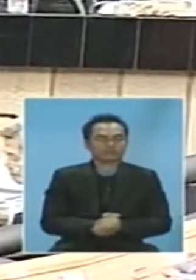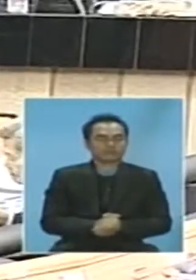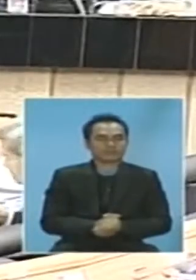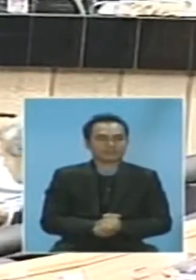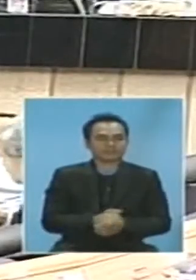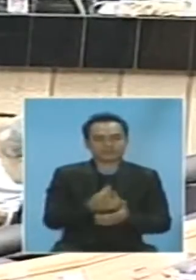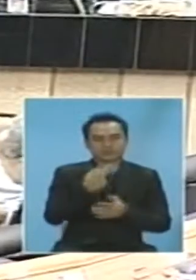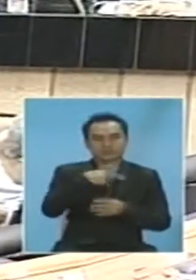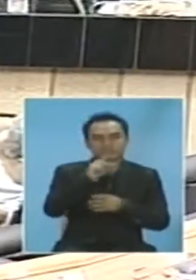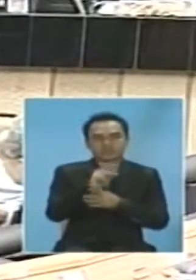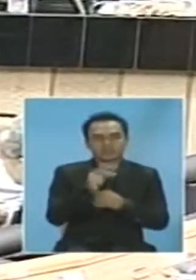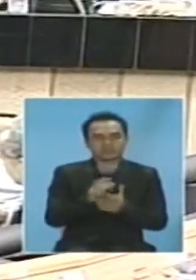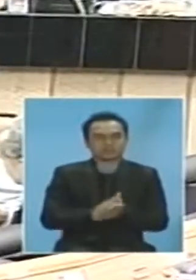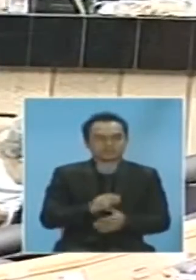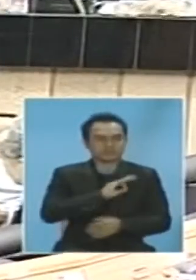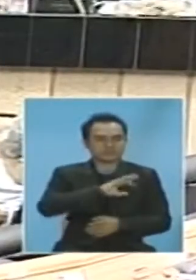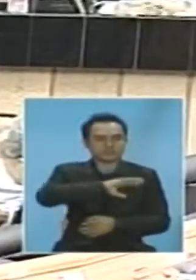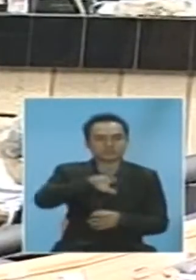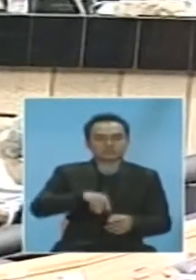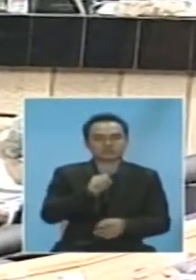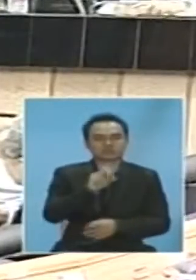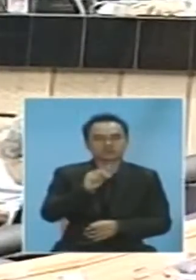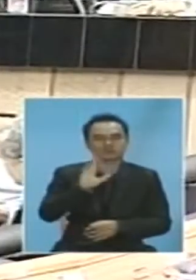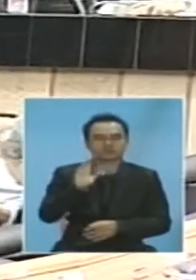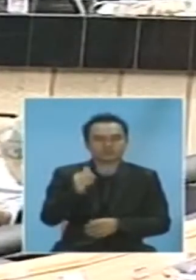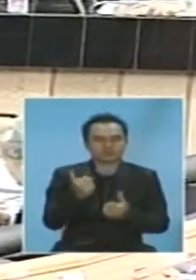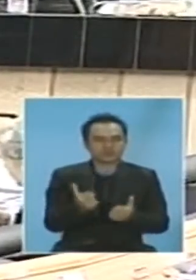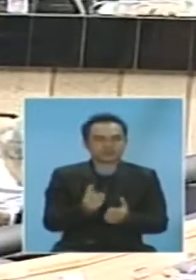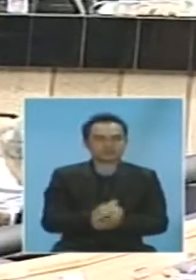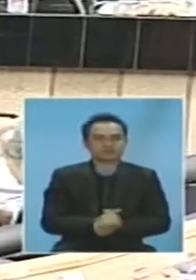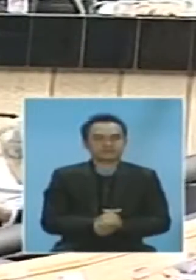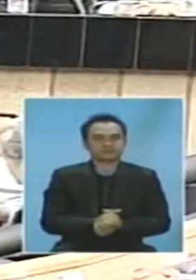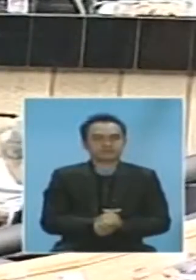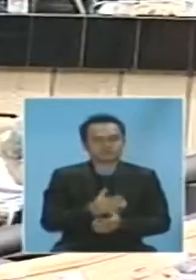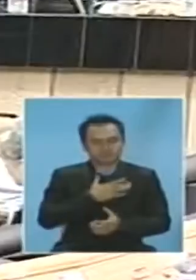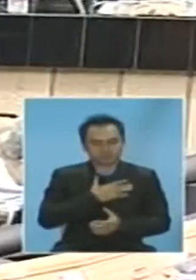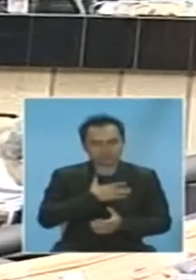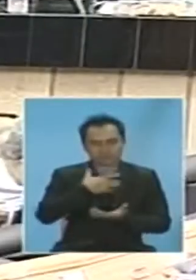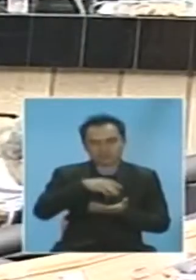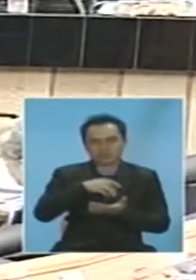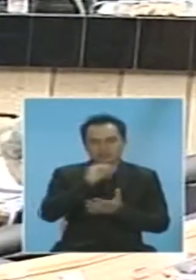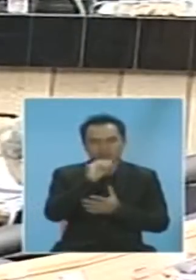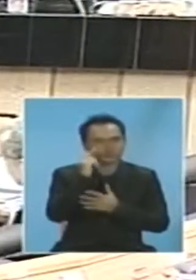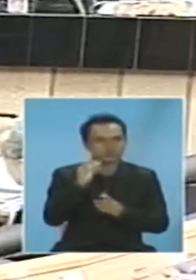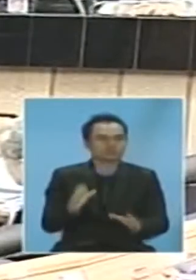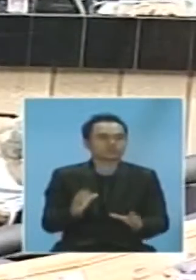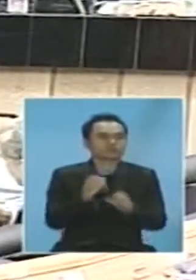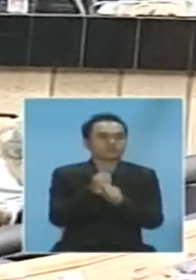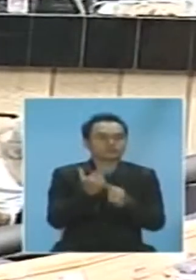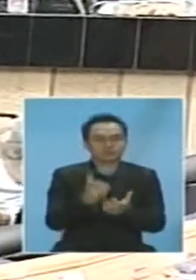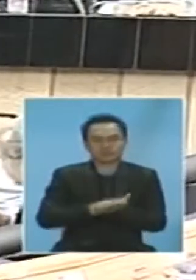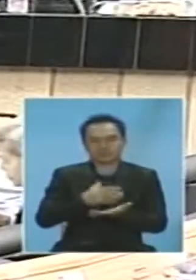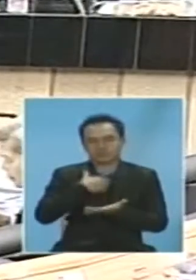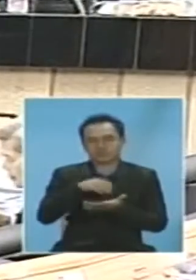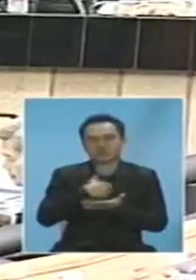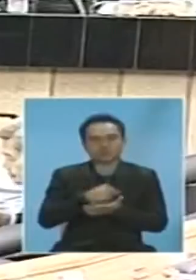เรียนท่านประธานและท่านสมาชิกสภานิติบัญญัติแห่งชาติค่ะดิฉันจะขอใช้เวลาสรุปอีกครั้งหนึ่งนะคะเพื่อให้เกิดความเข้